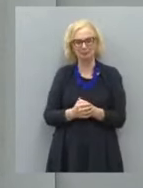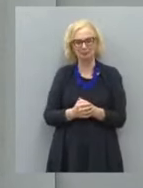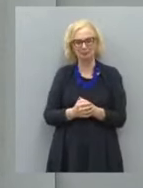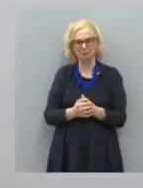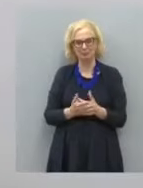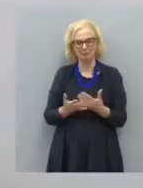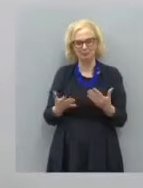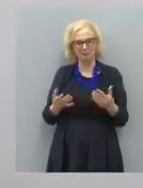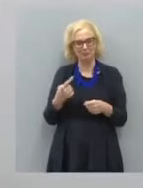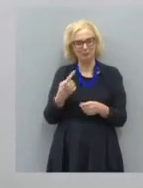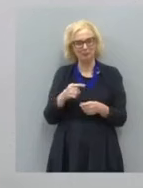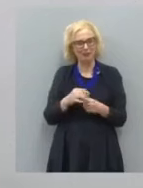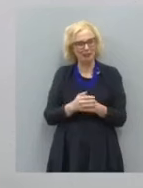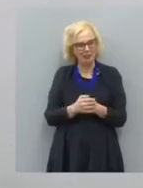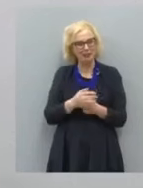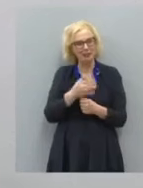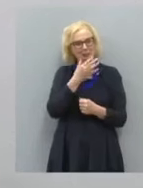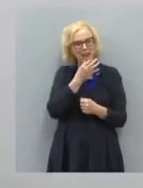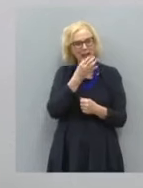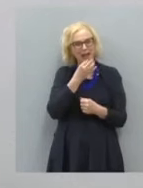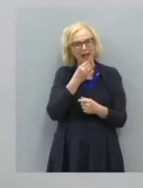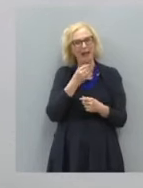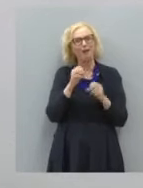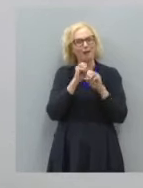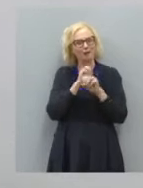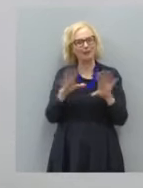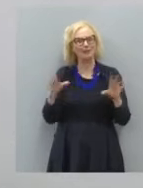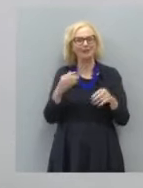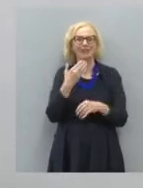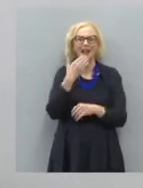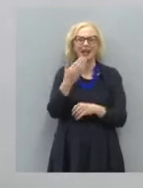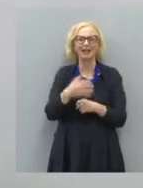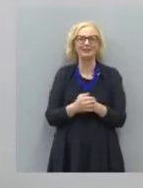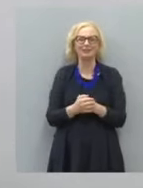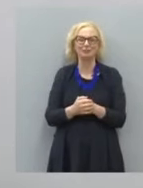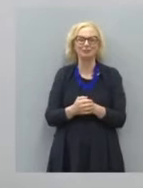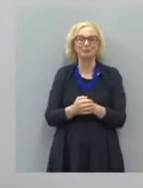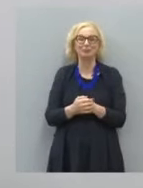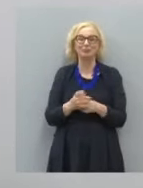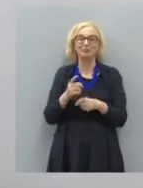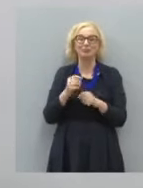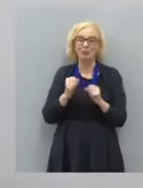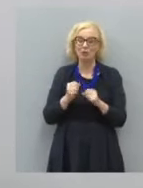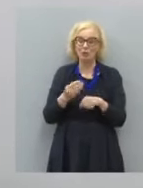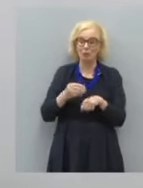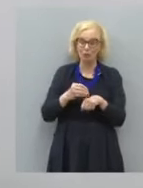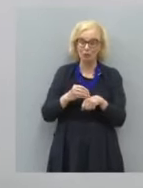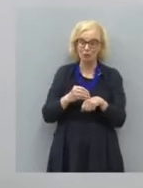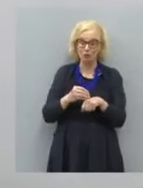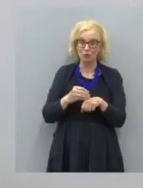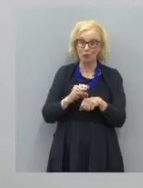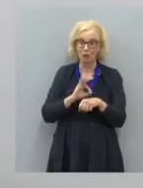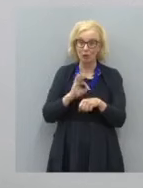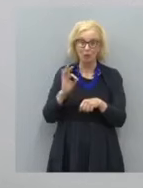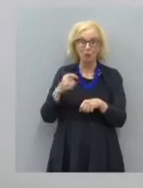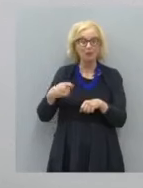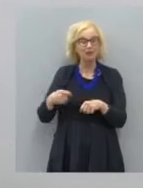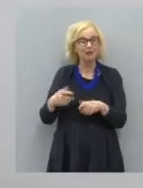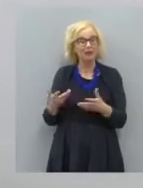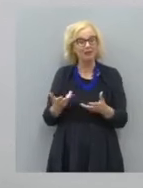un'ulteriore azione anche di comunicazione di prossimità grazie assessore dobbiamo aggiungere qualcosa da parte sua o da parte del